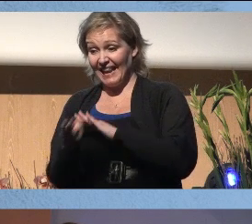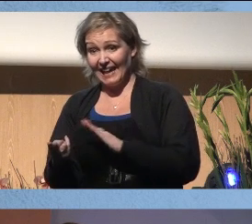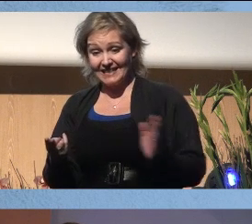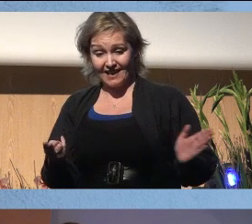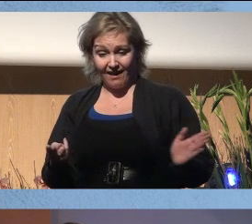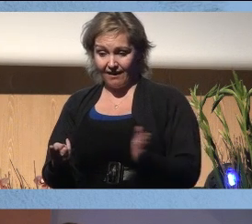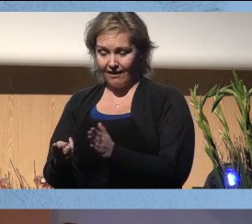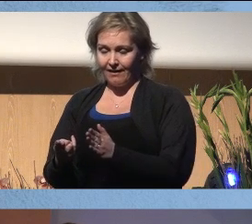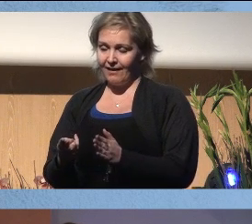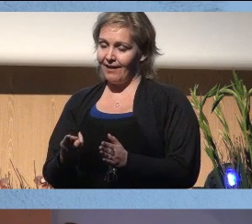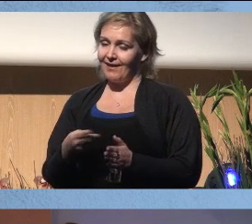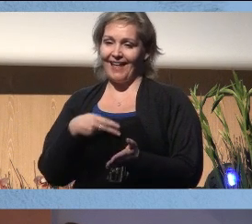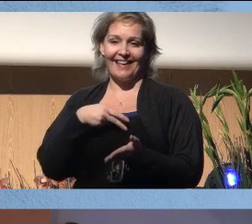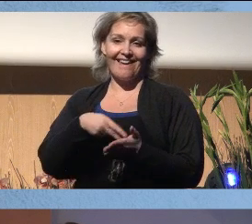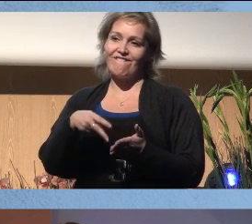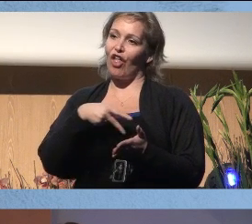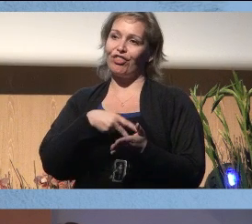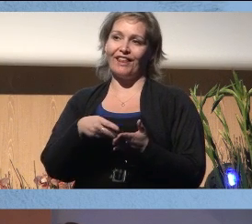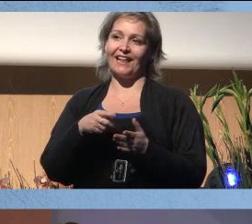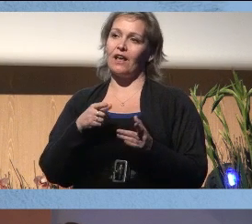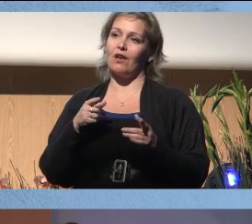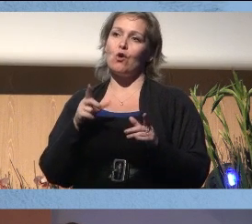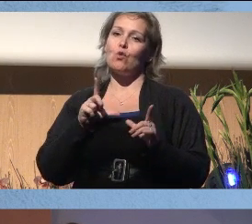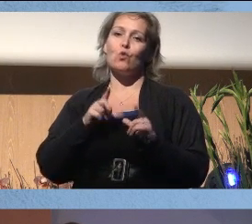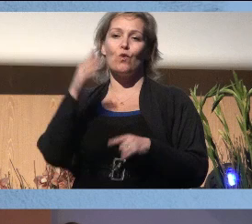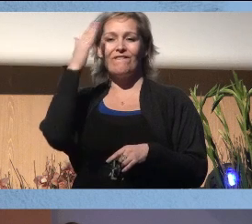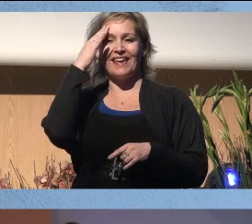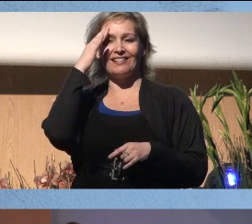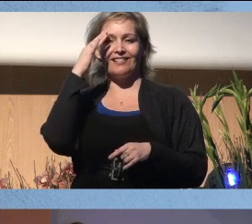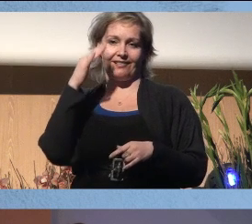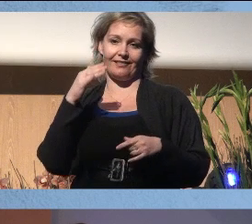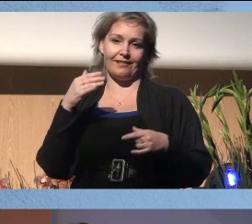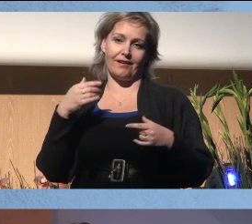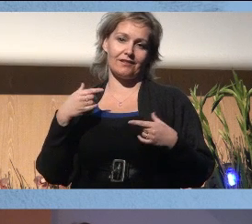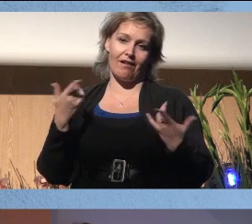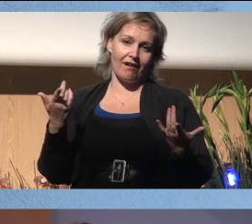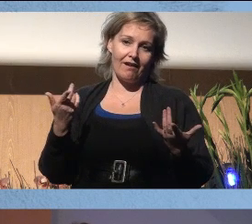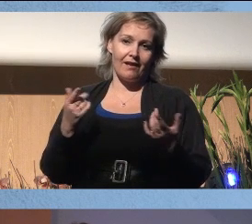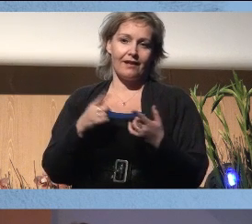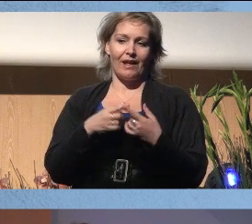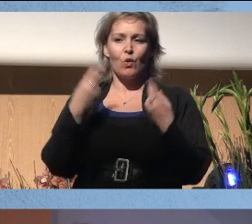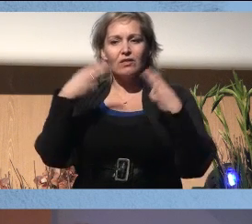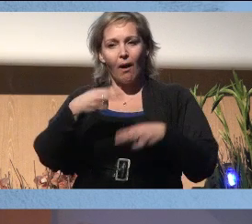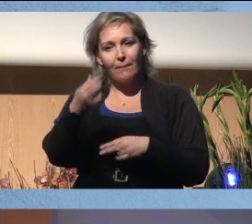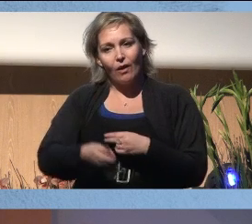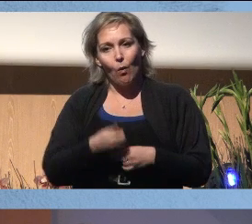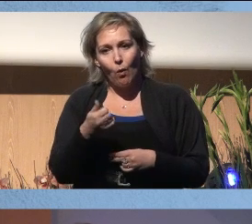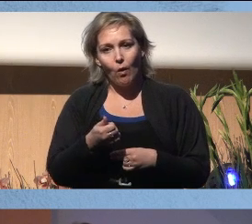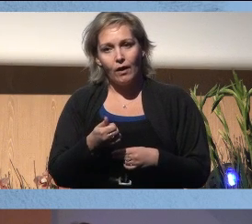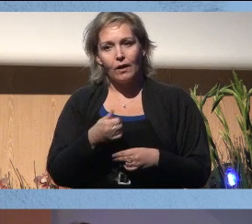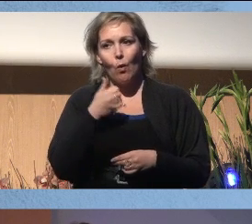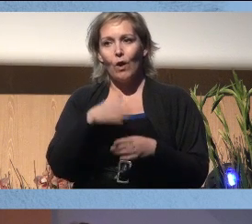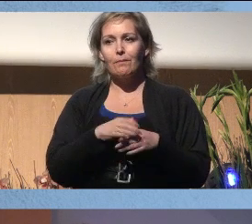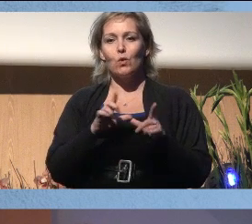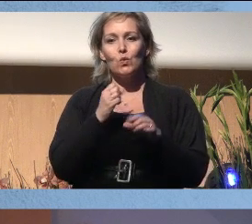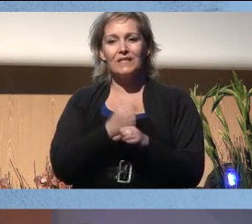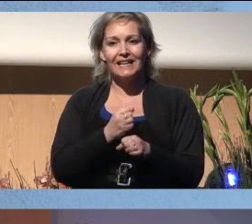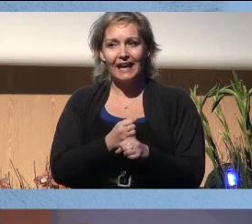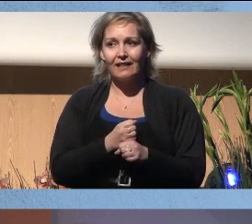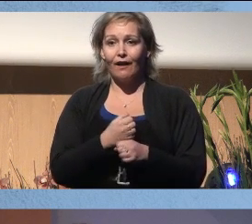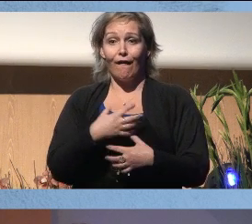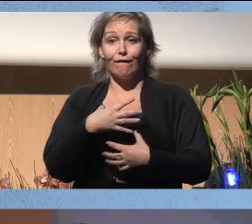ikke en vandring i lykkelig uvitenhet. Det er tvert imot tapte år. År med usikkerhet,